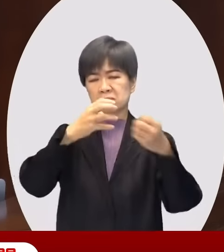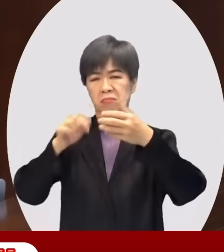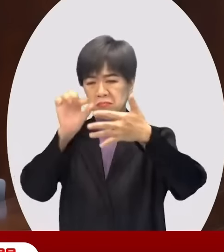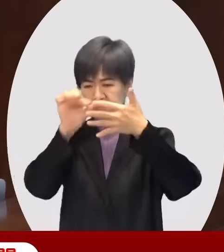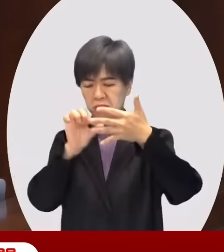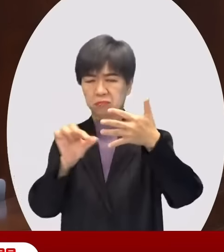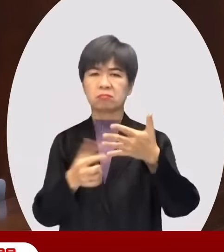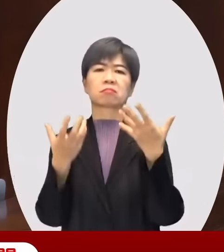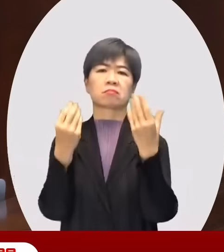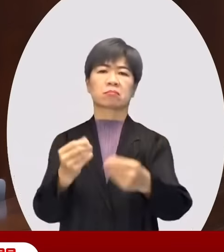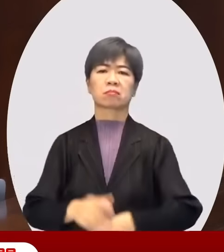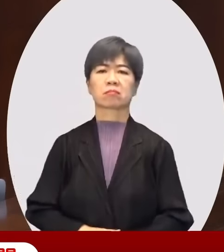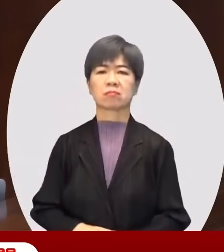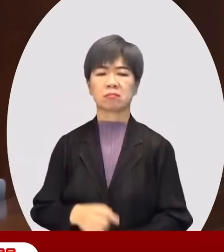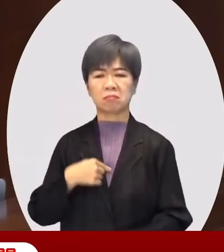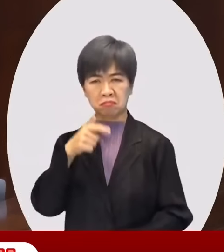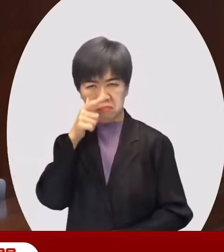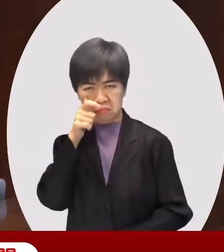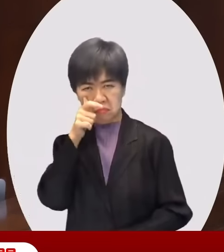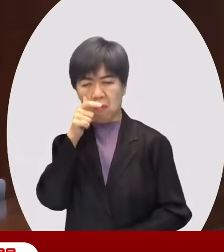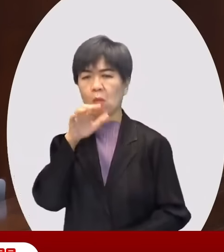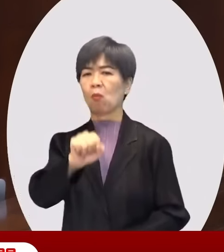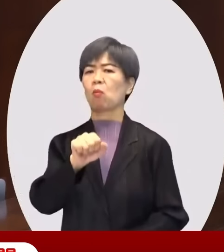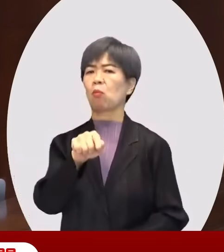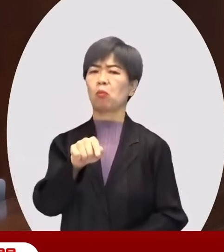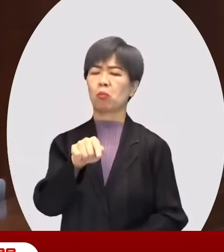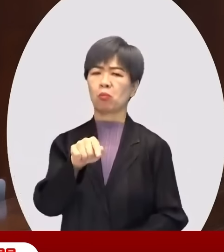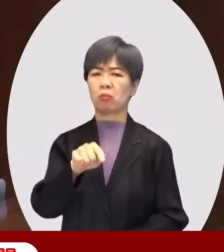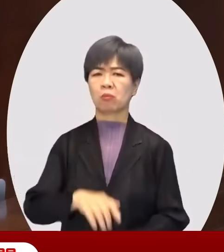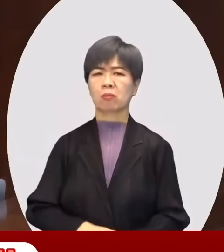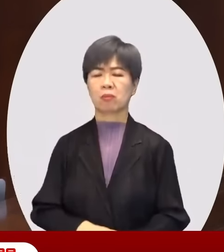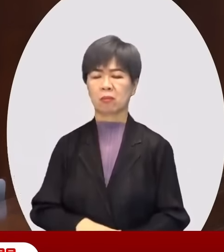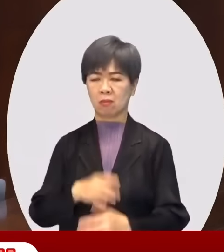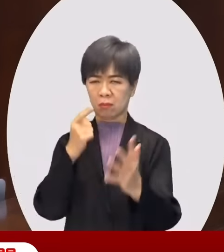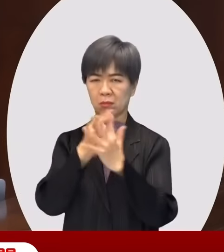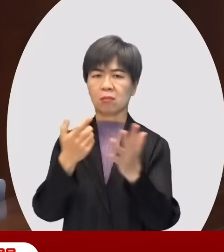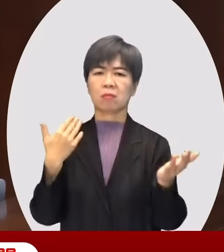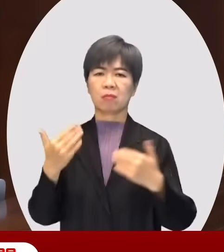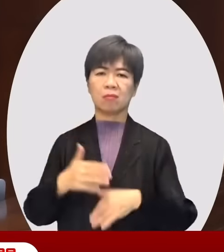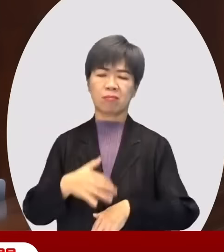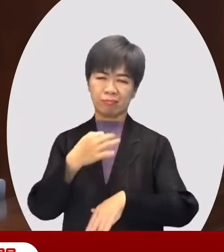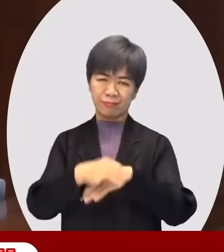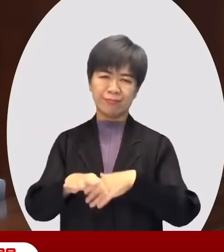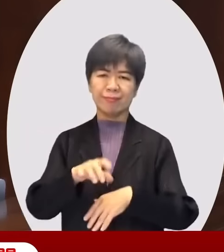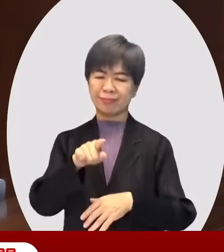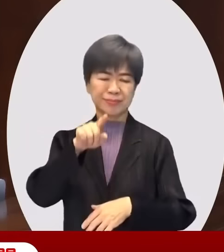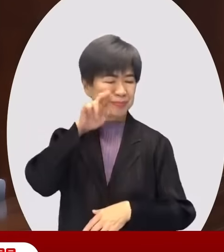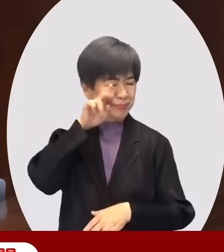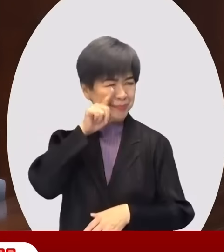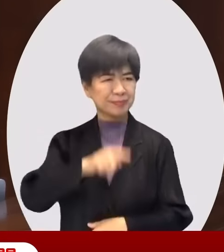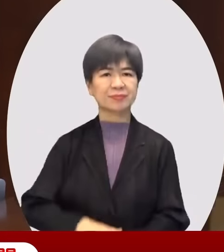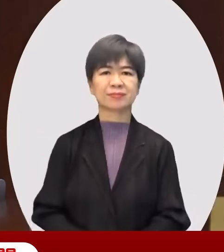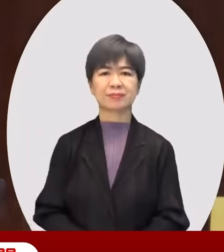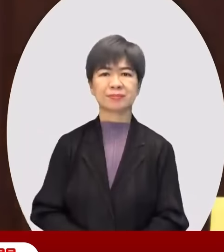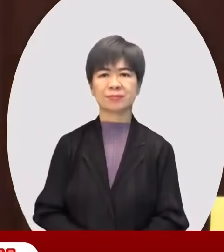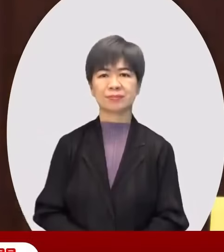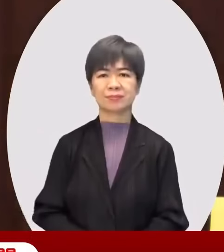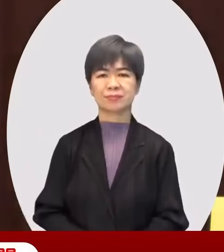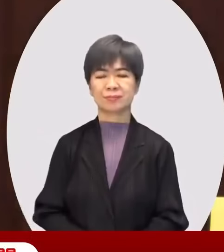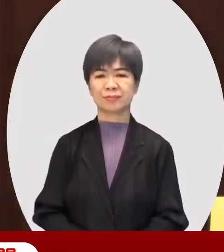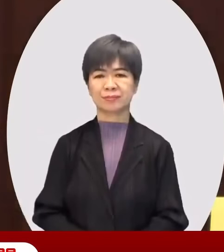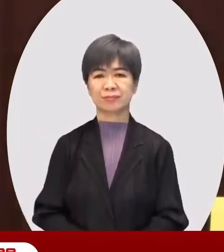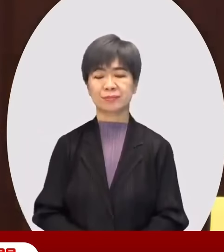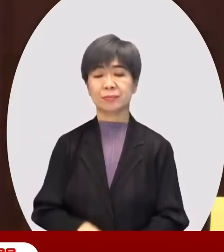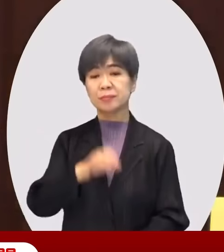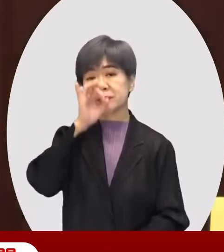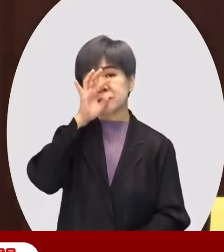逐条讨论。这是我个人观察中所谓一望即知的明显重大瑕疵。 好。接